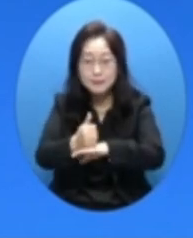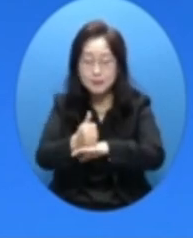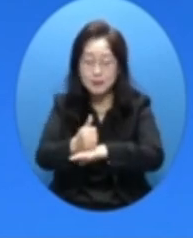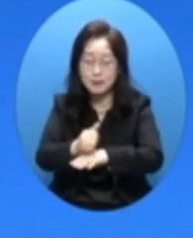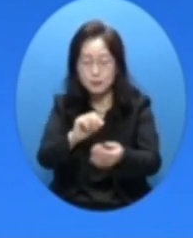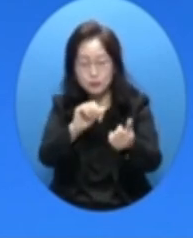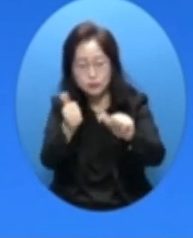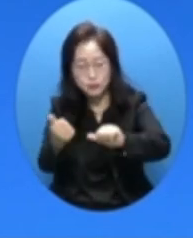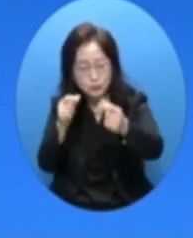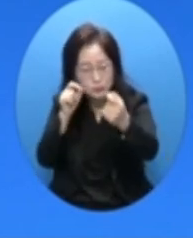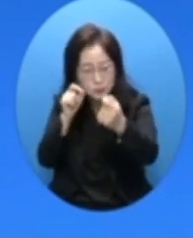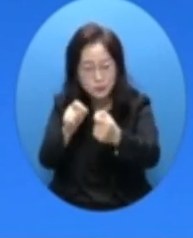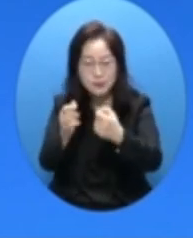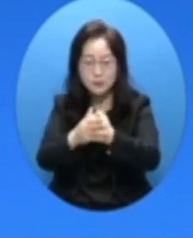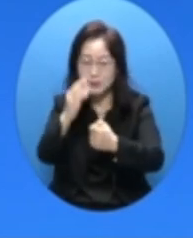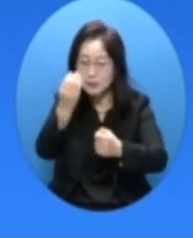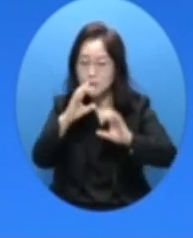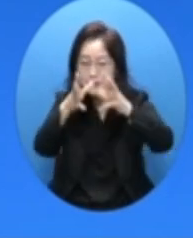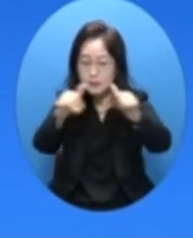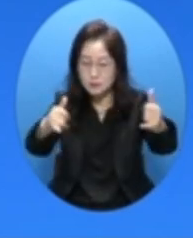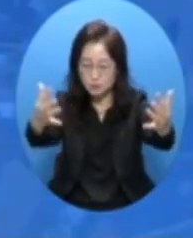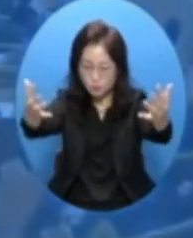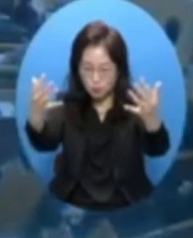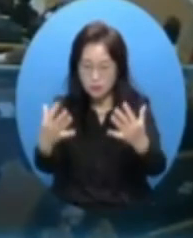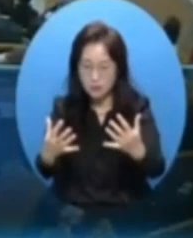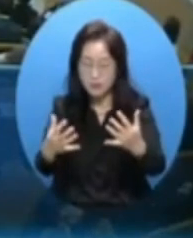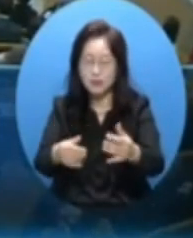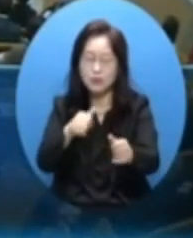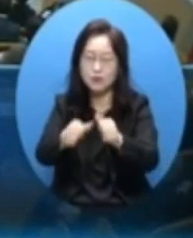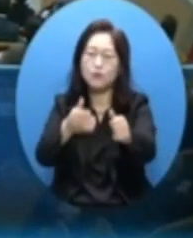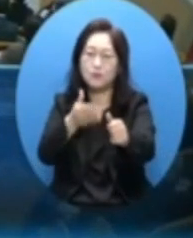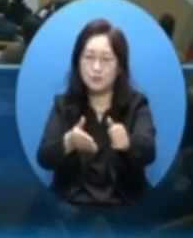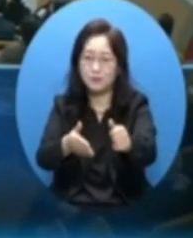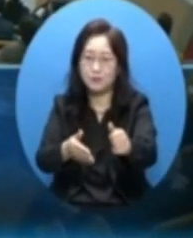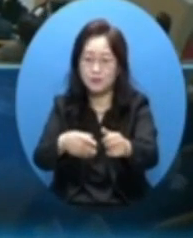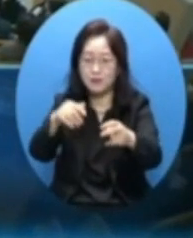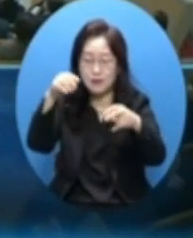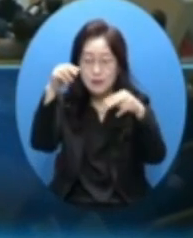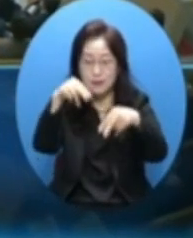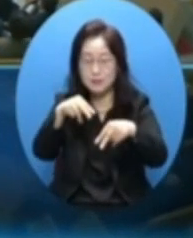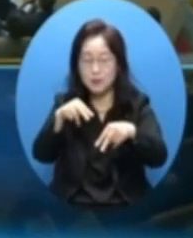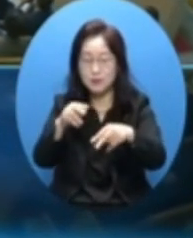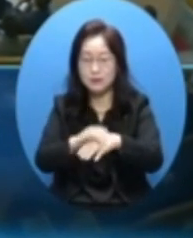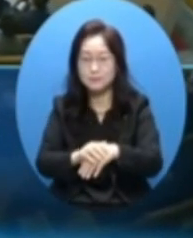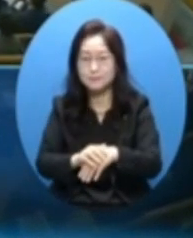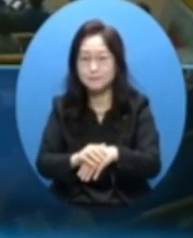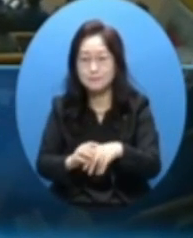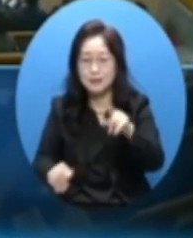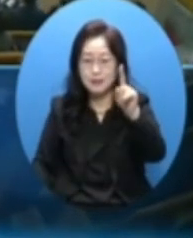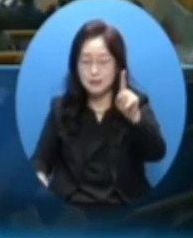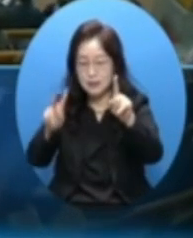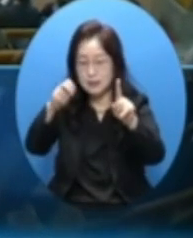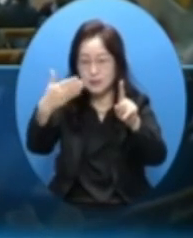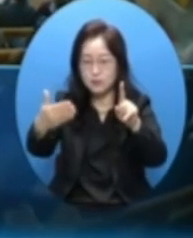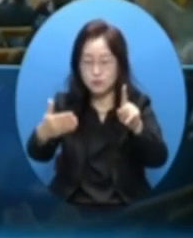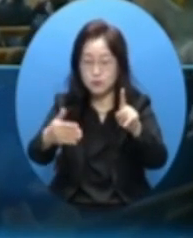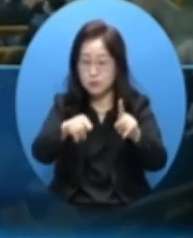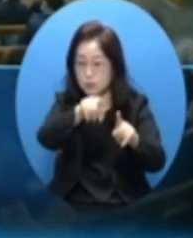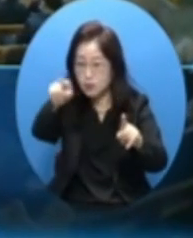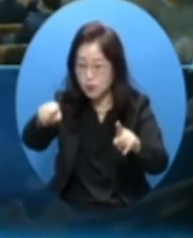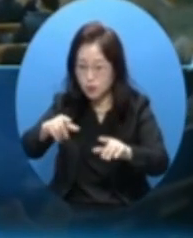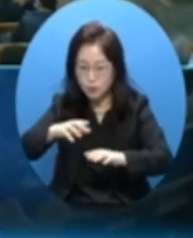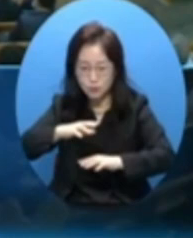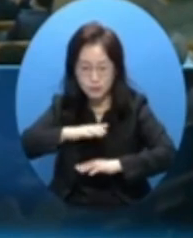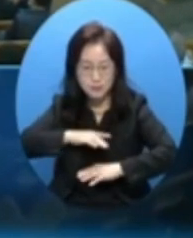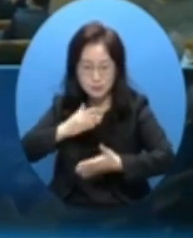죽음을 바라보면서 백성들을 권면한 것입니다 신명기 1장 29절입니다 내가 너희에게 말하기를 그들을 무서워하지 말라 둘이